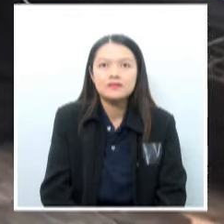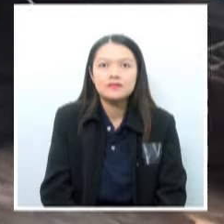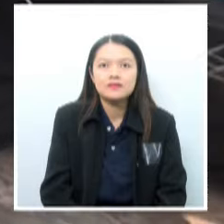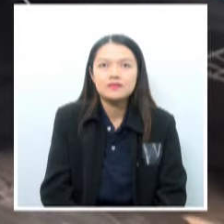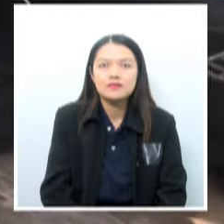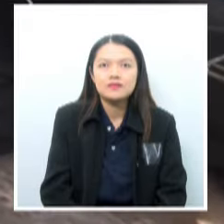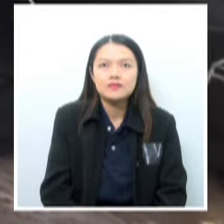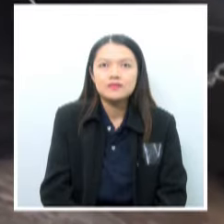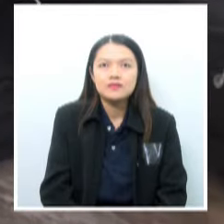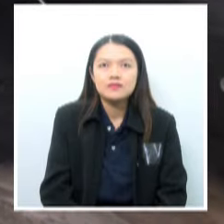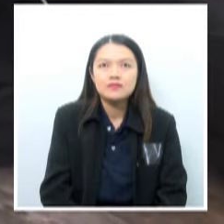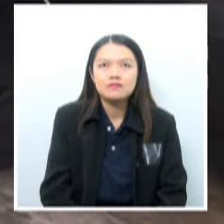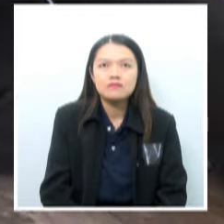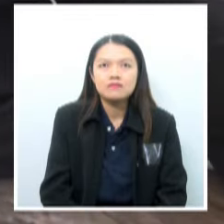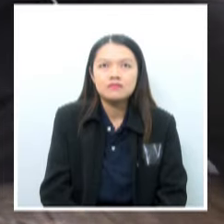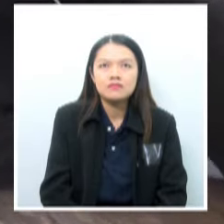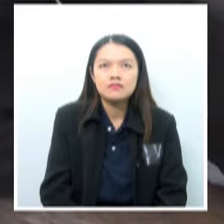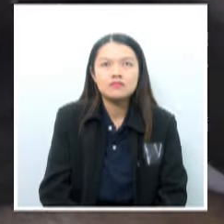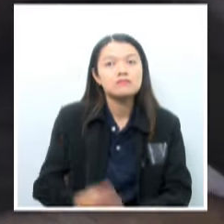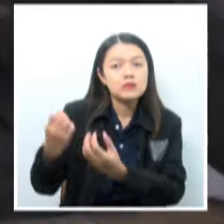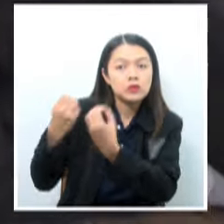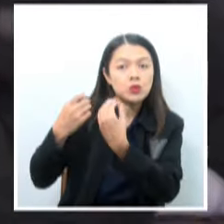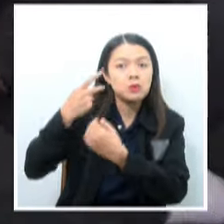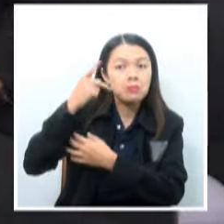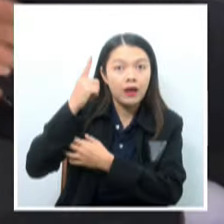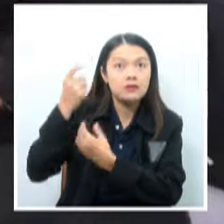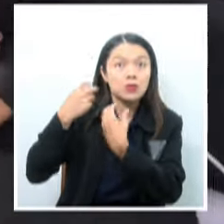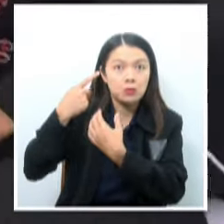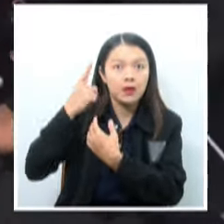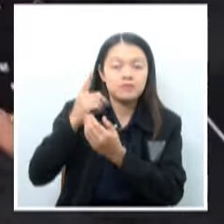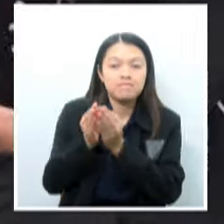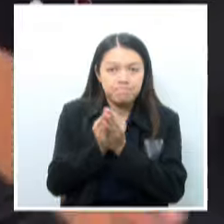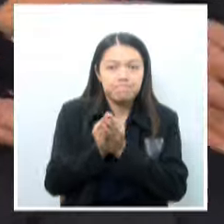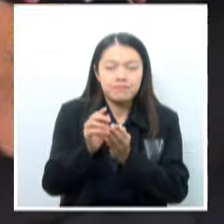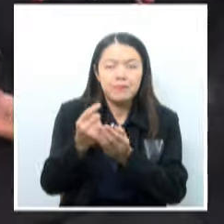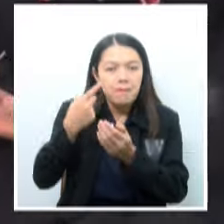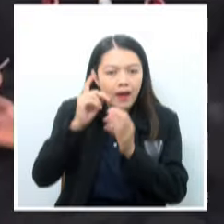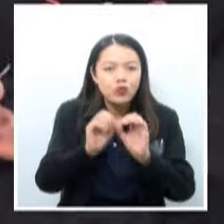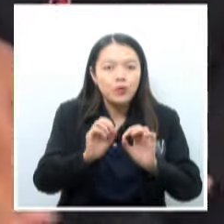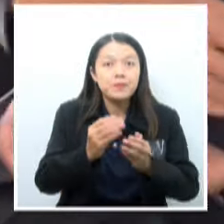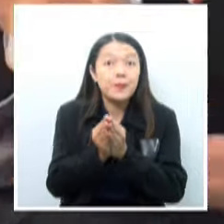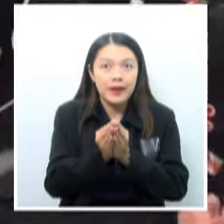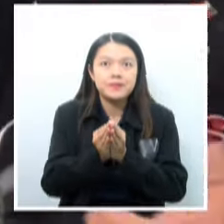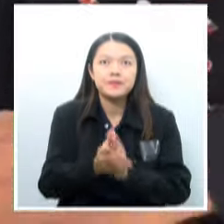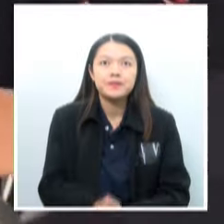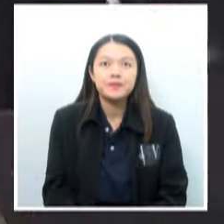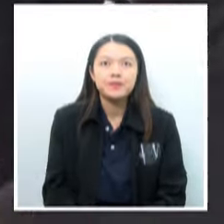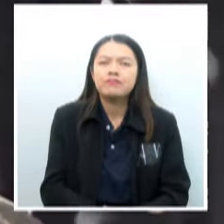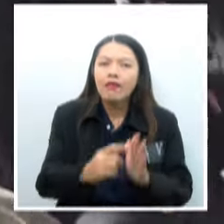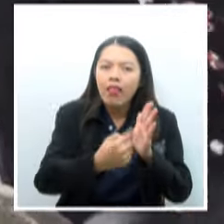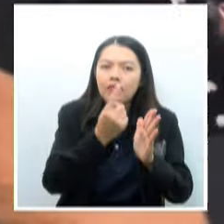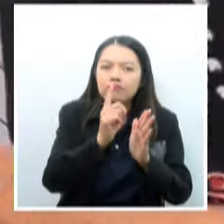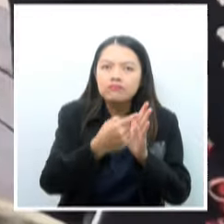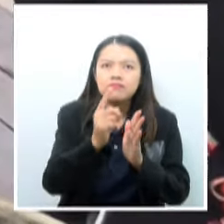ค่ะและสำหรับเมนูแรกนะคะคุณป้าเรือนจะสอนเราทำอาหารเมนูอะไรกันคะ ผักบุ้ง ขั้นตอนแรกทำอะไรคะ